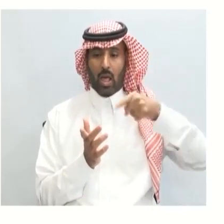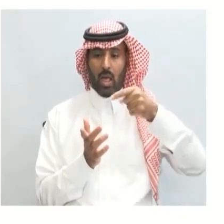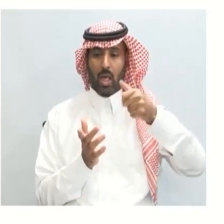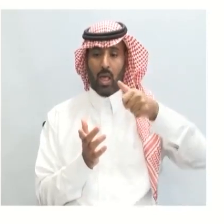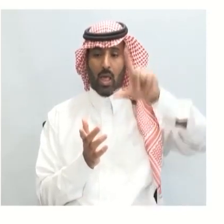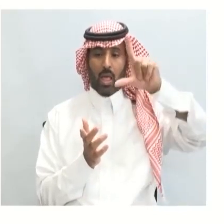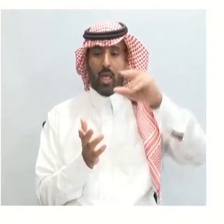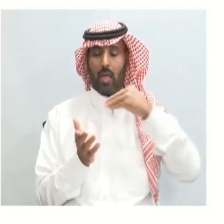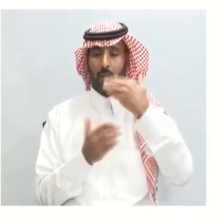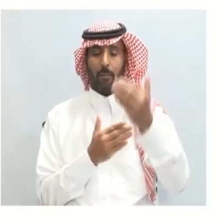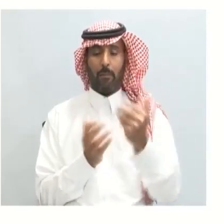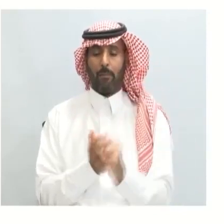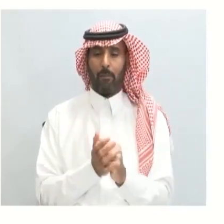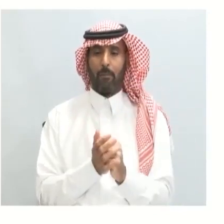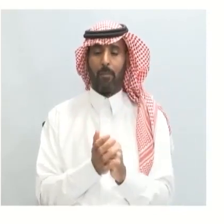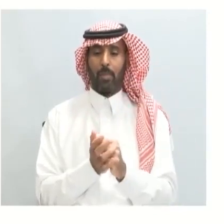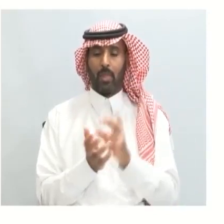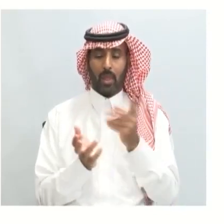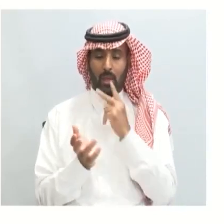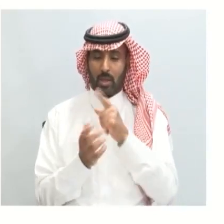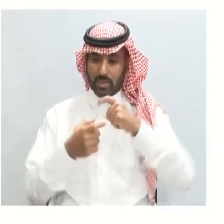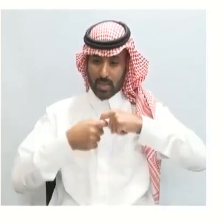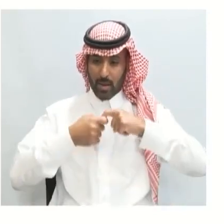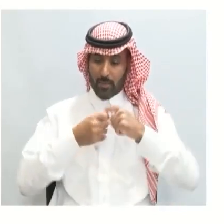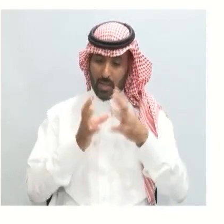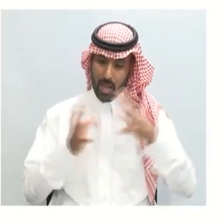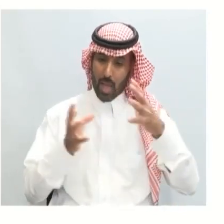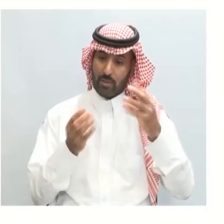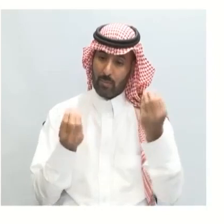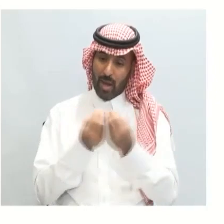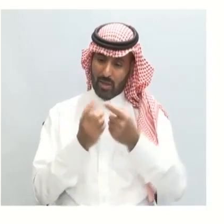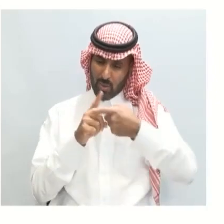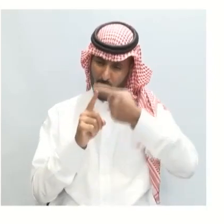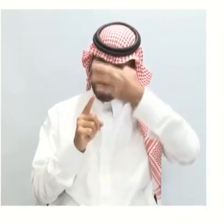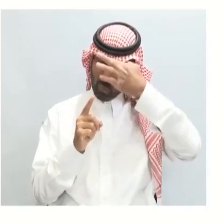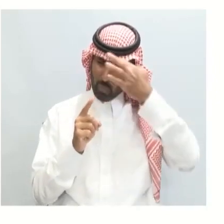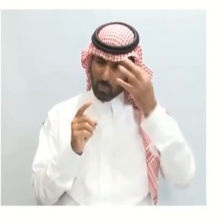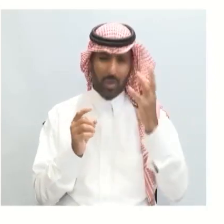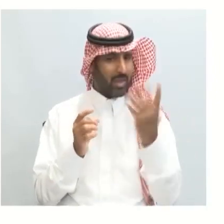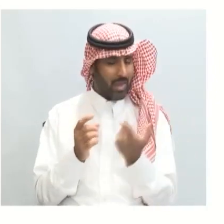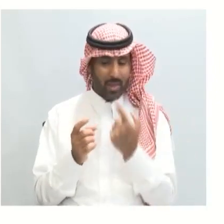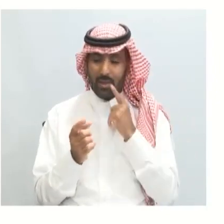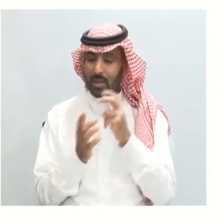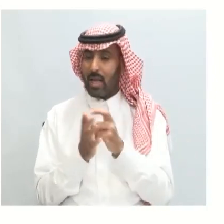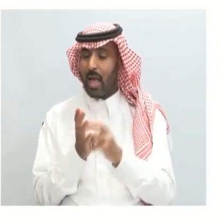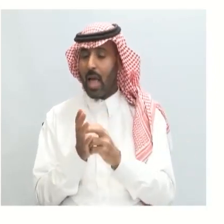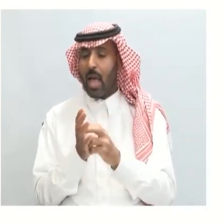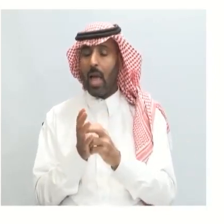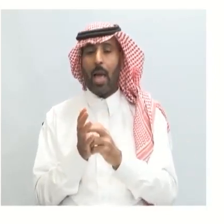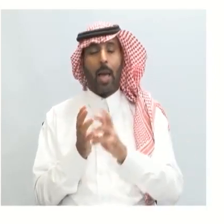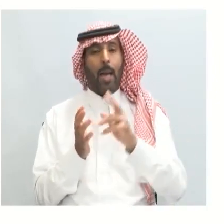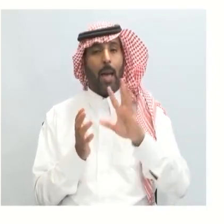الله قانون شارل هو يربط الحجم مع درجه الحراره والسؤال هنا كيف قام شارل بربط